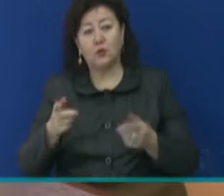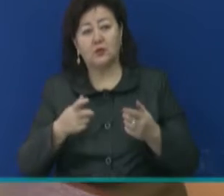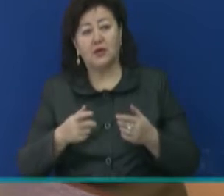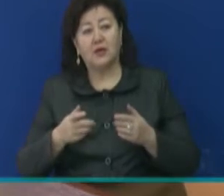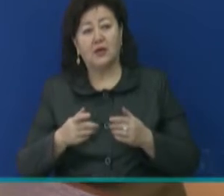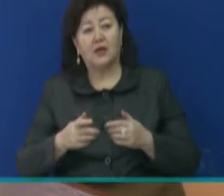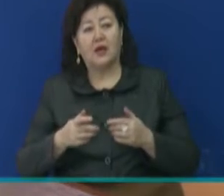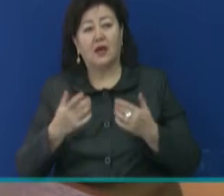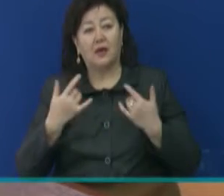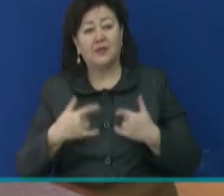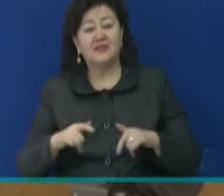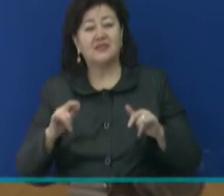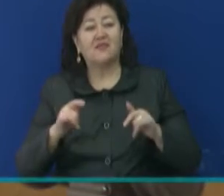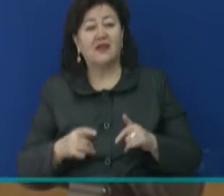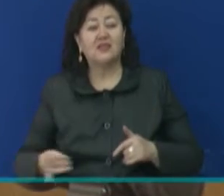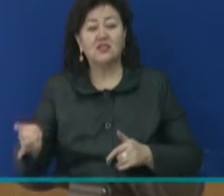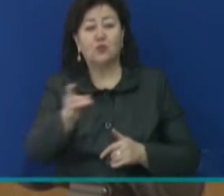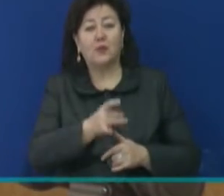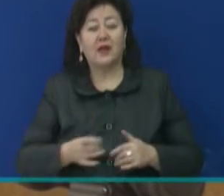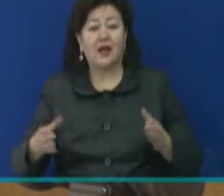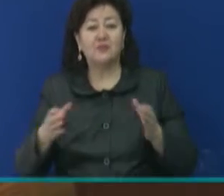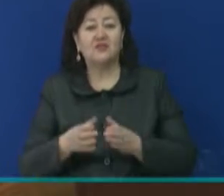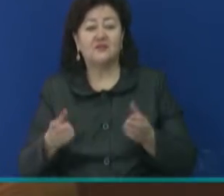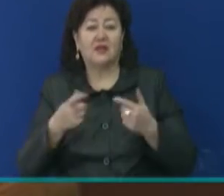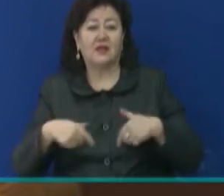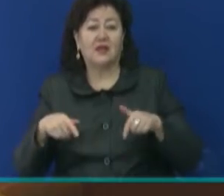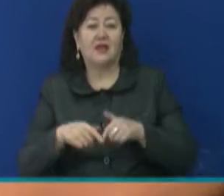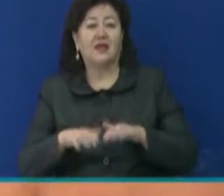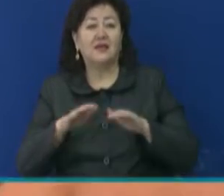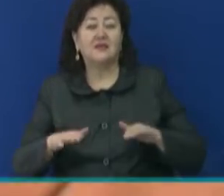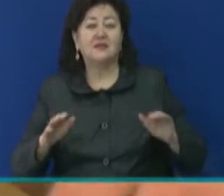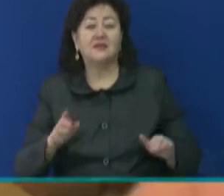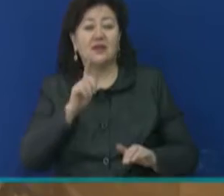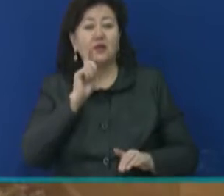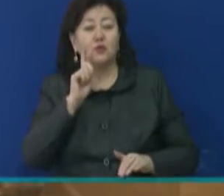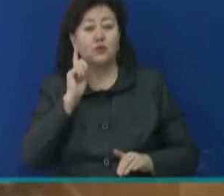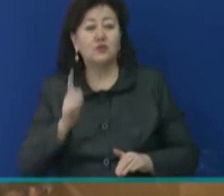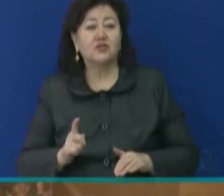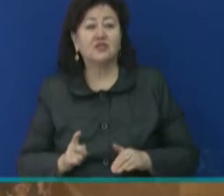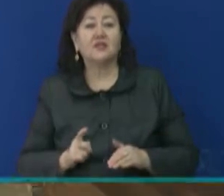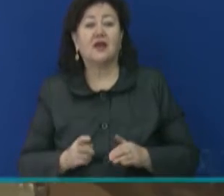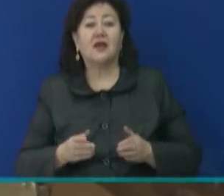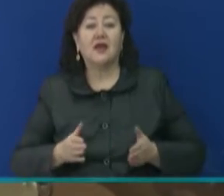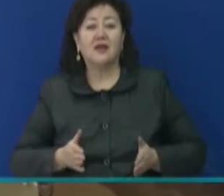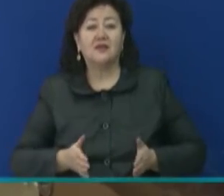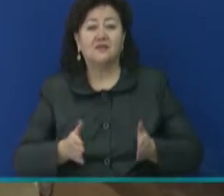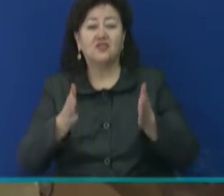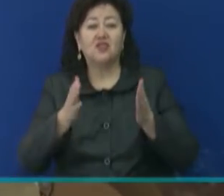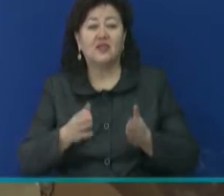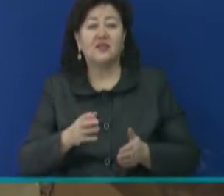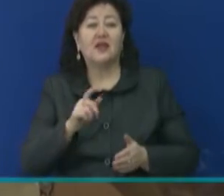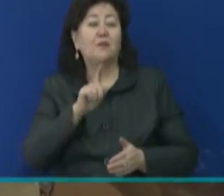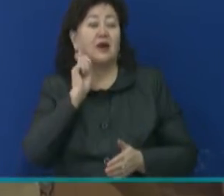республиканского общественного объединения детско-юношеская военно-патриотическое движение Жас сарбас в честь